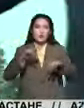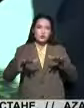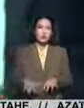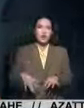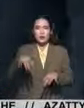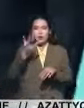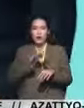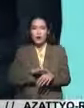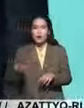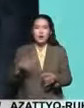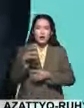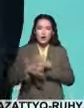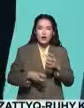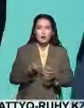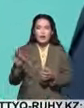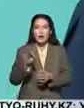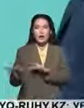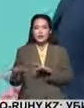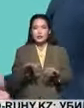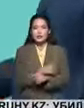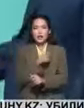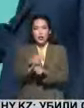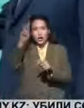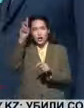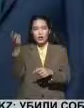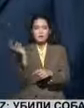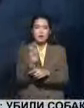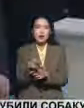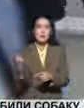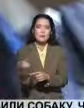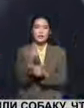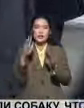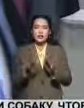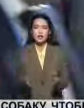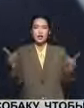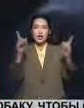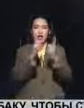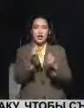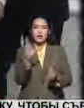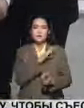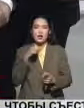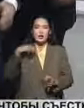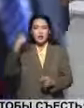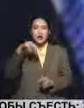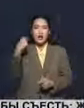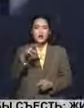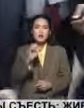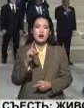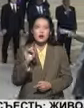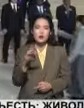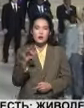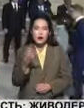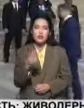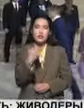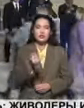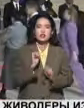руководителей международных и региональных организаций. Глава государства прибыл на него одним из первых. Его встретили хозяин саммита, президент Азербайджана Ильхам Алиев и генеральный